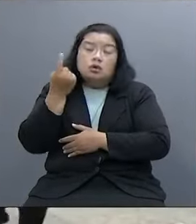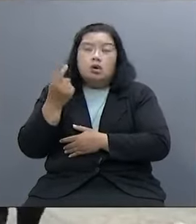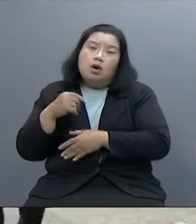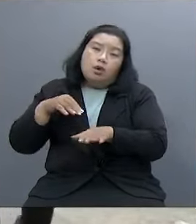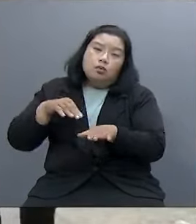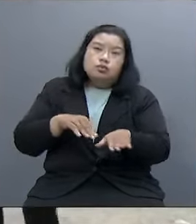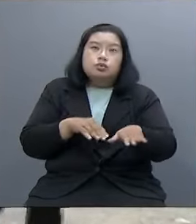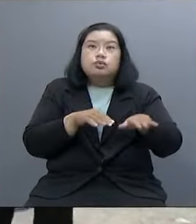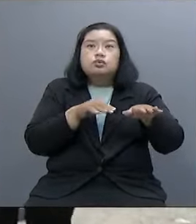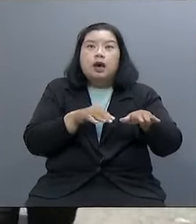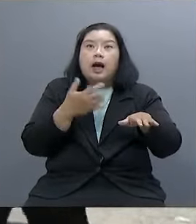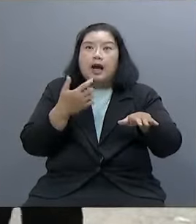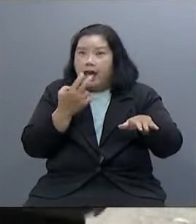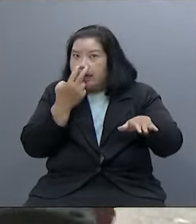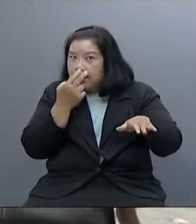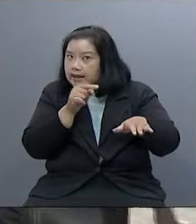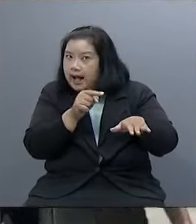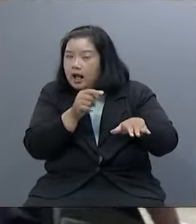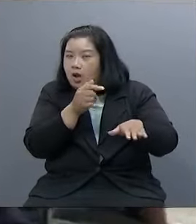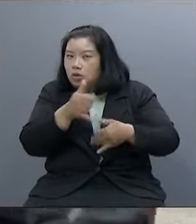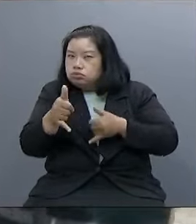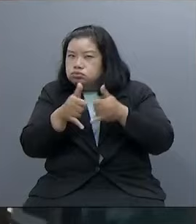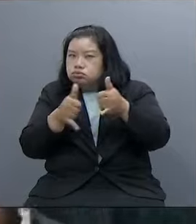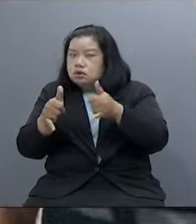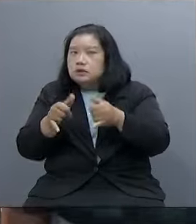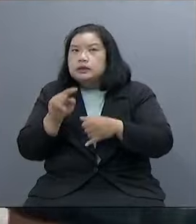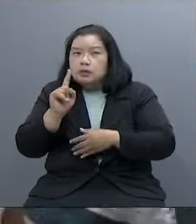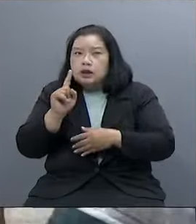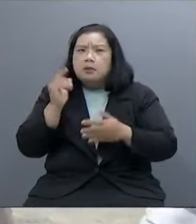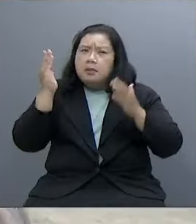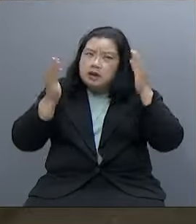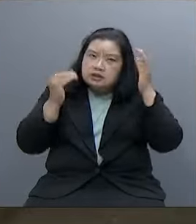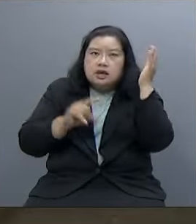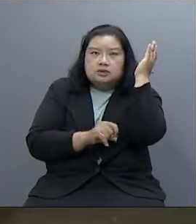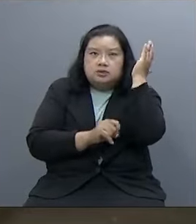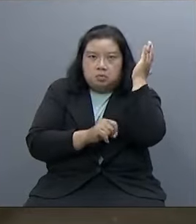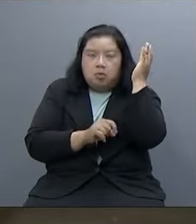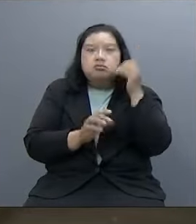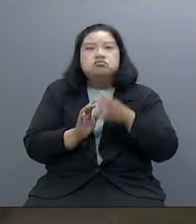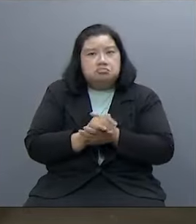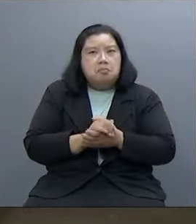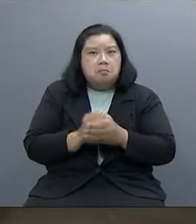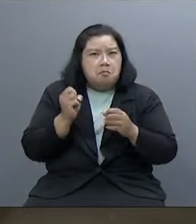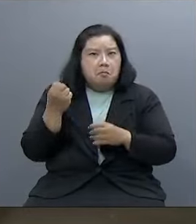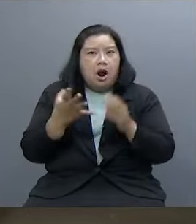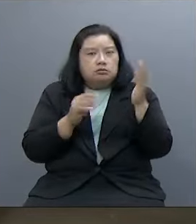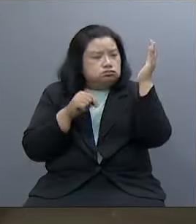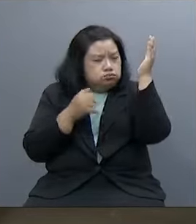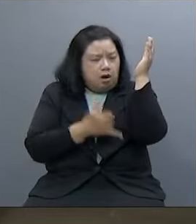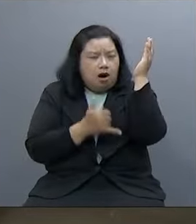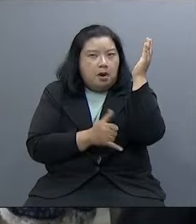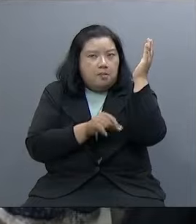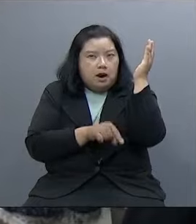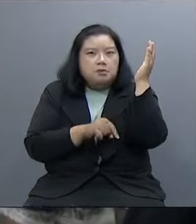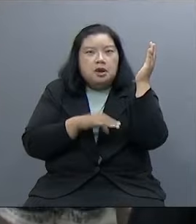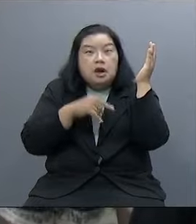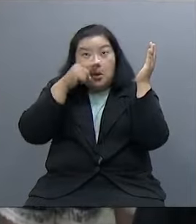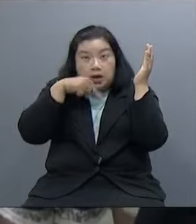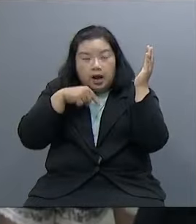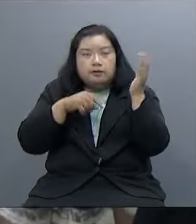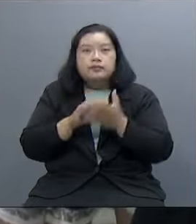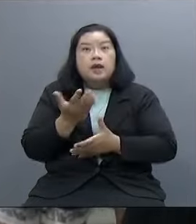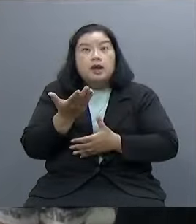ที่ยวเนี่ยจากต่างประเทศเข้ามามากโดยเฉพาะอย่างยิ่งที่มาเลเซียกับสิงคโปร์นะคะที่คุณผู้ชมเห็นเมื่อสักครู่นี้ก็จะเป็นเรื่องการต่อคิวเ